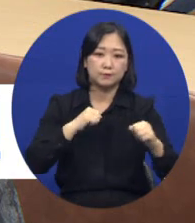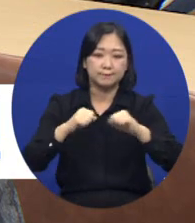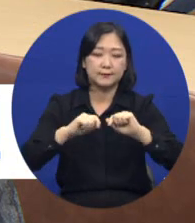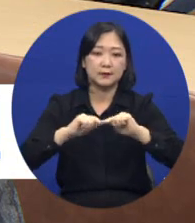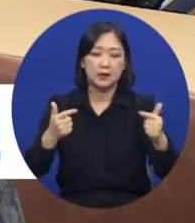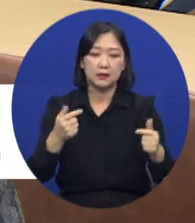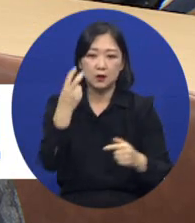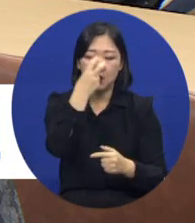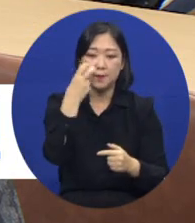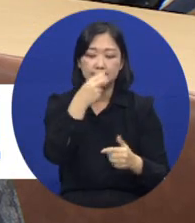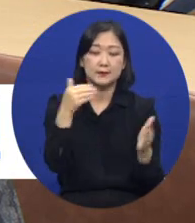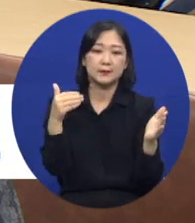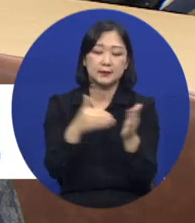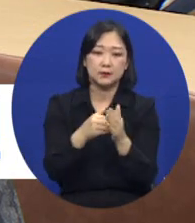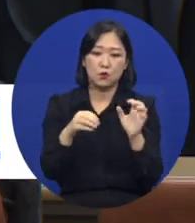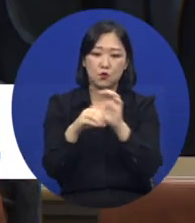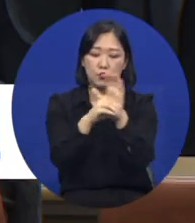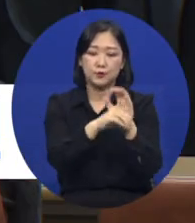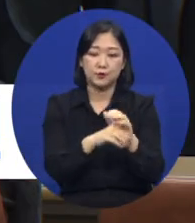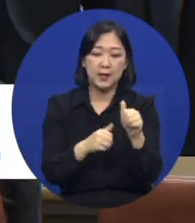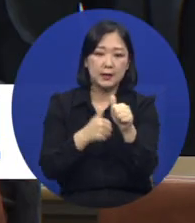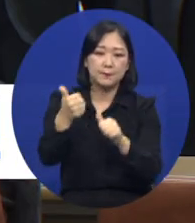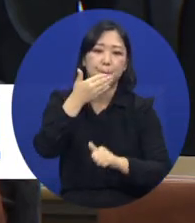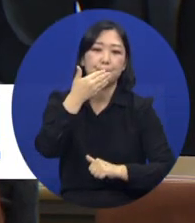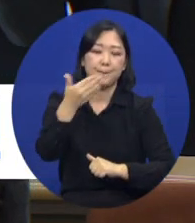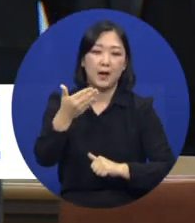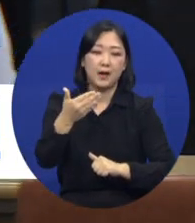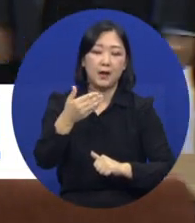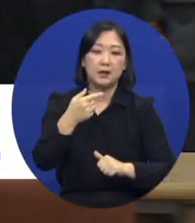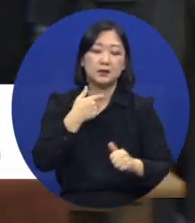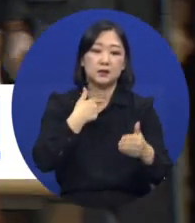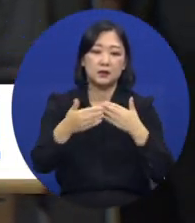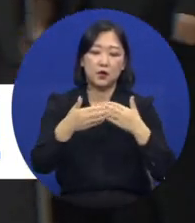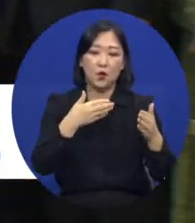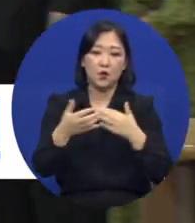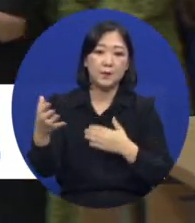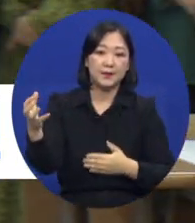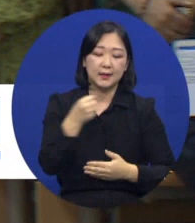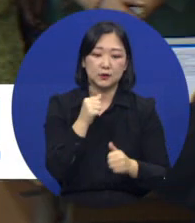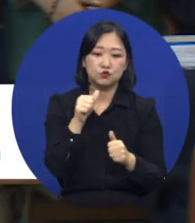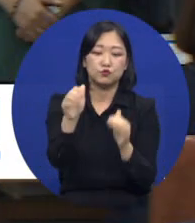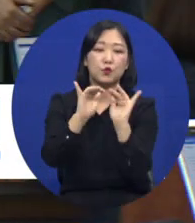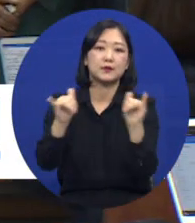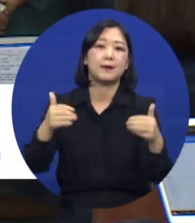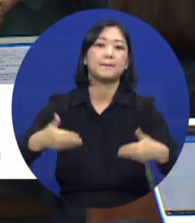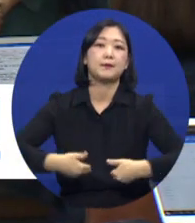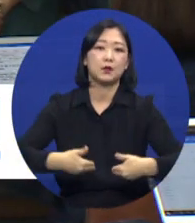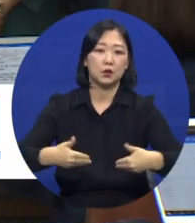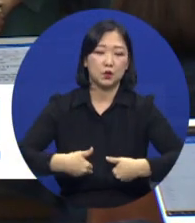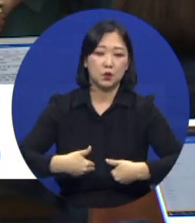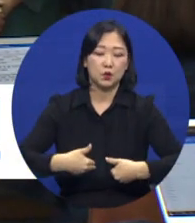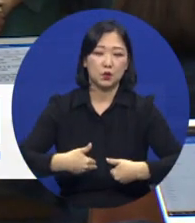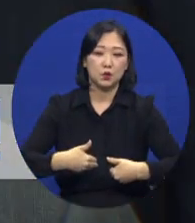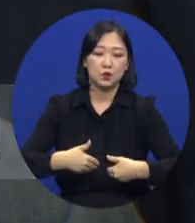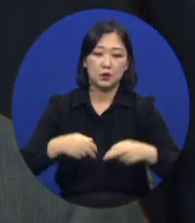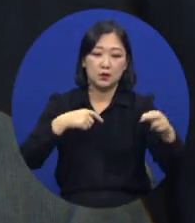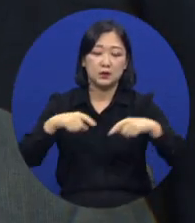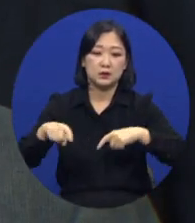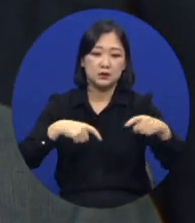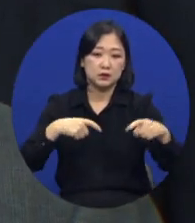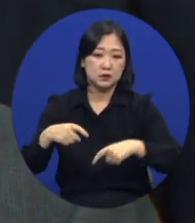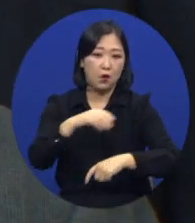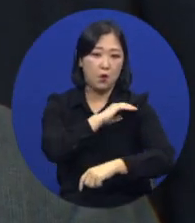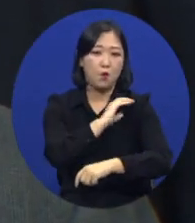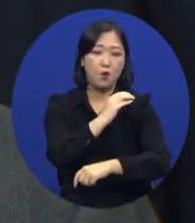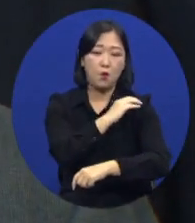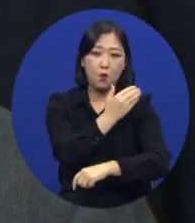검증이 끝난 코로나19를 극복할 수 있는 국정 경험과 균형 감각을 가진 후보가 필요하다며 정권 재창출을 이룰 수 있는